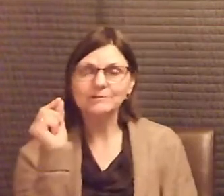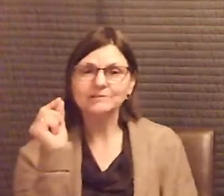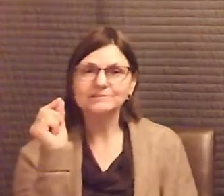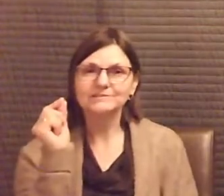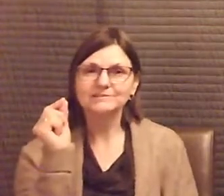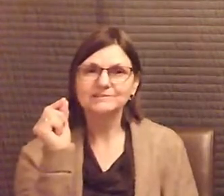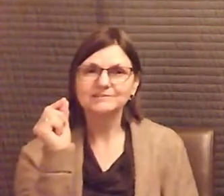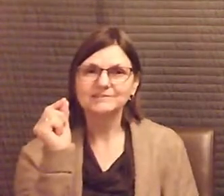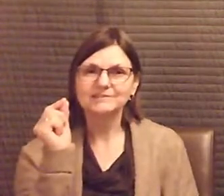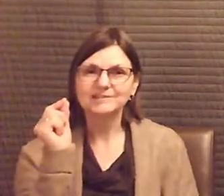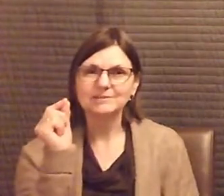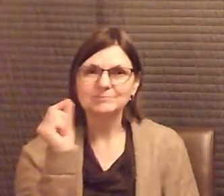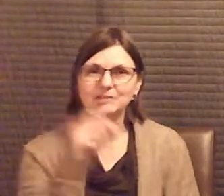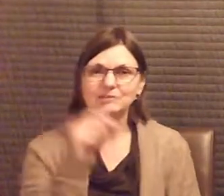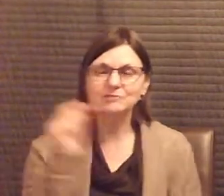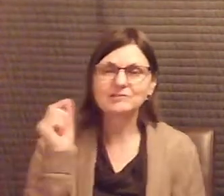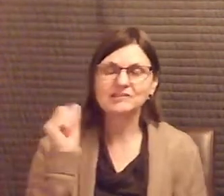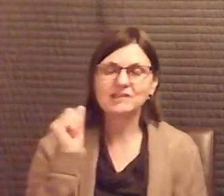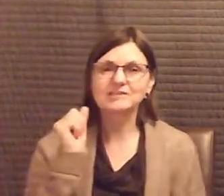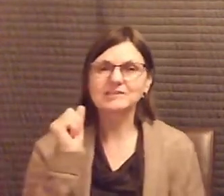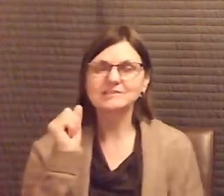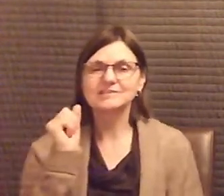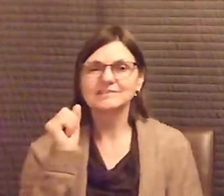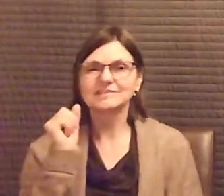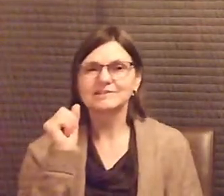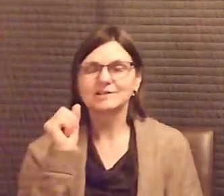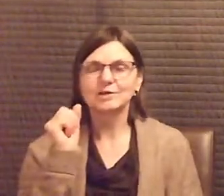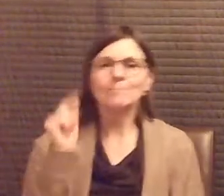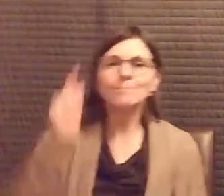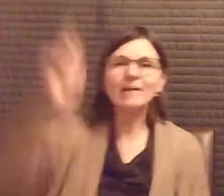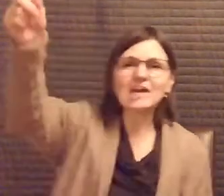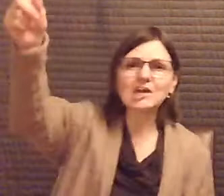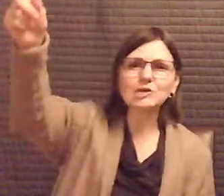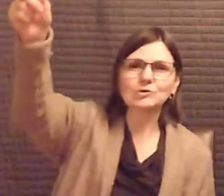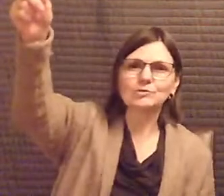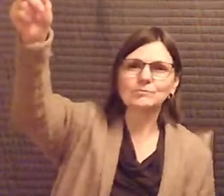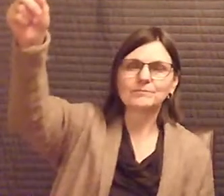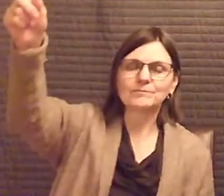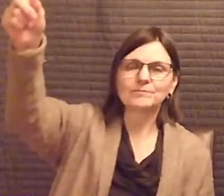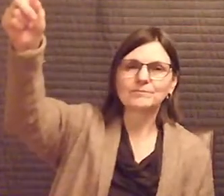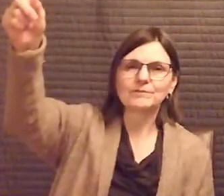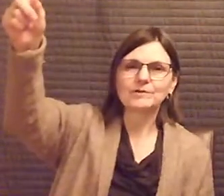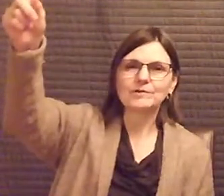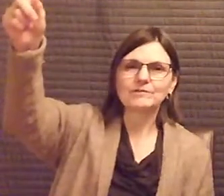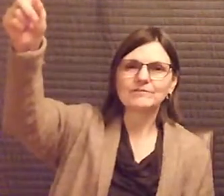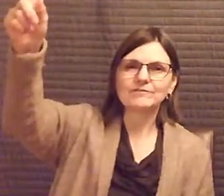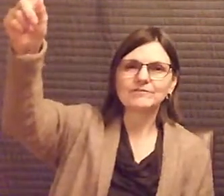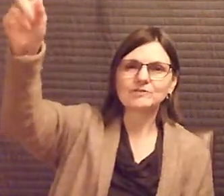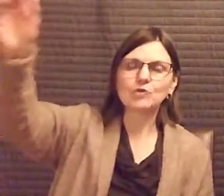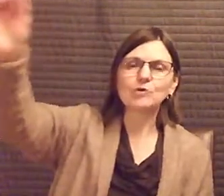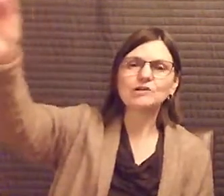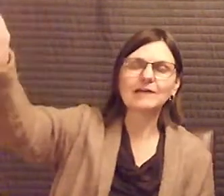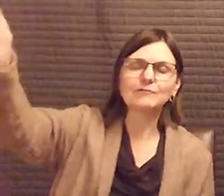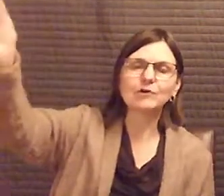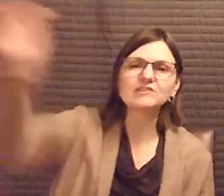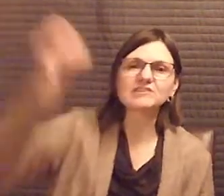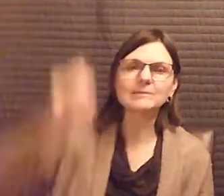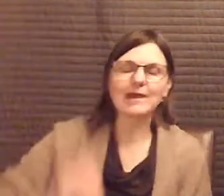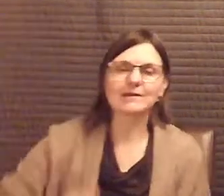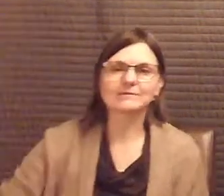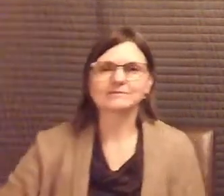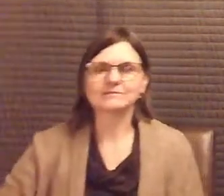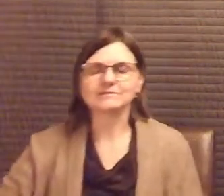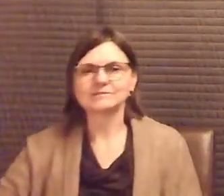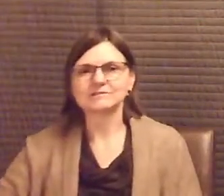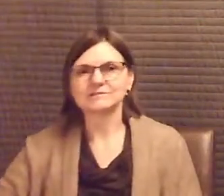boodschap maar toe voorstellen die met deze virus heeft niet verheerlijking van god tot het koninkrijk van god is